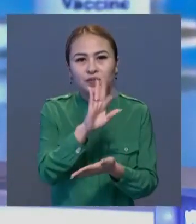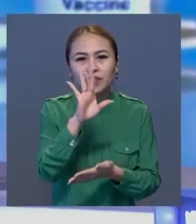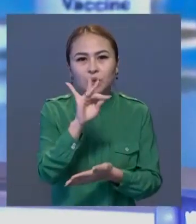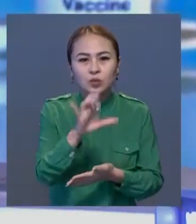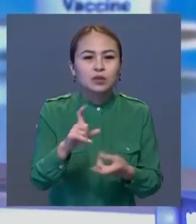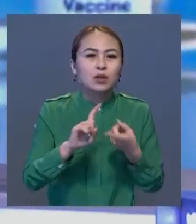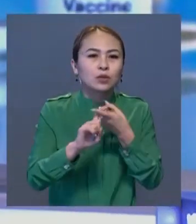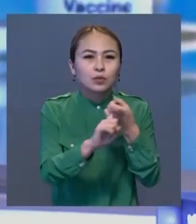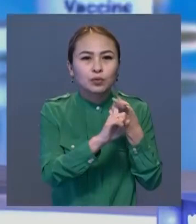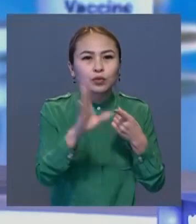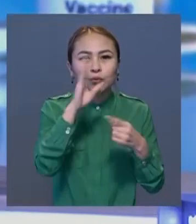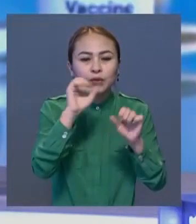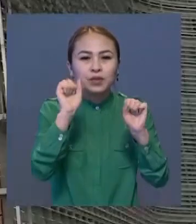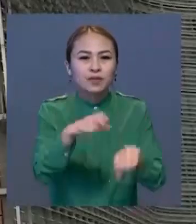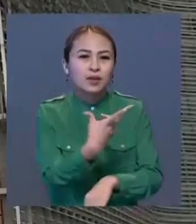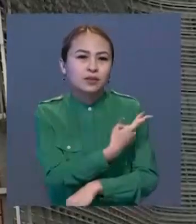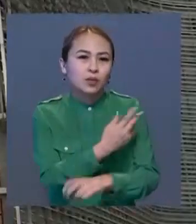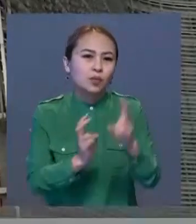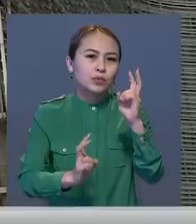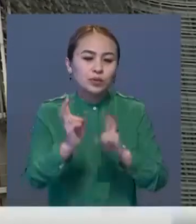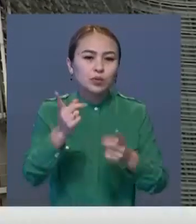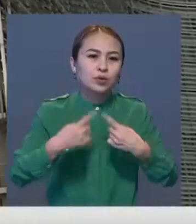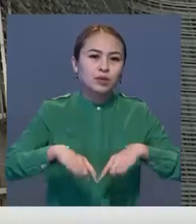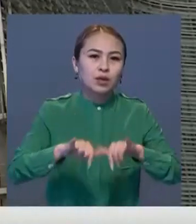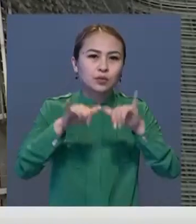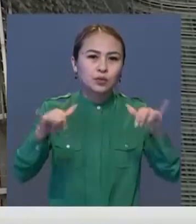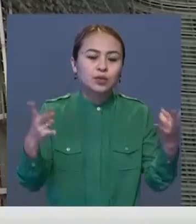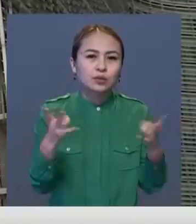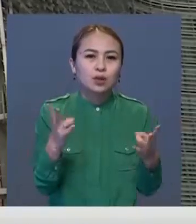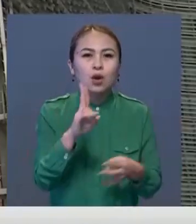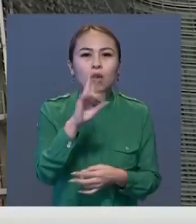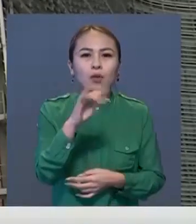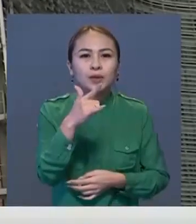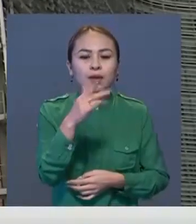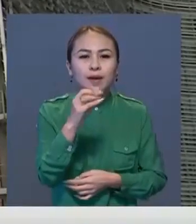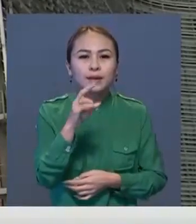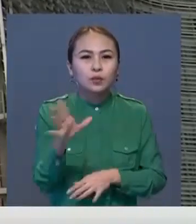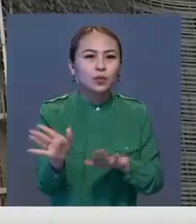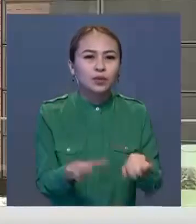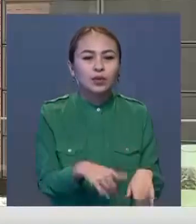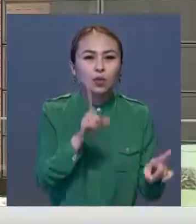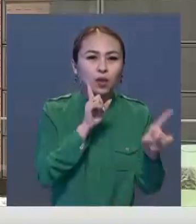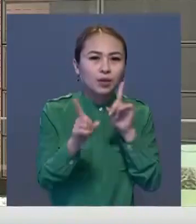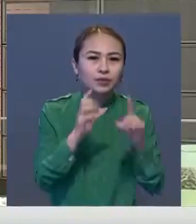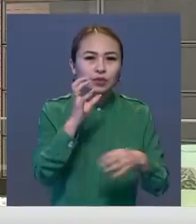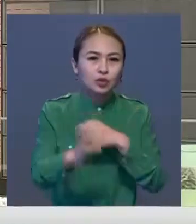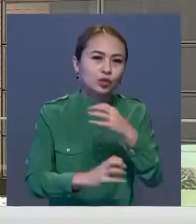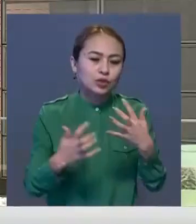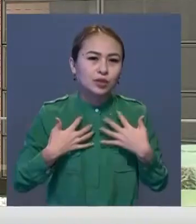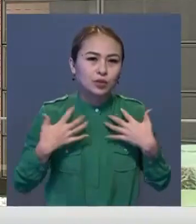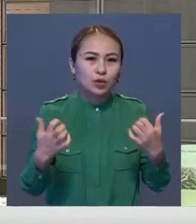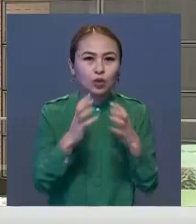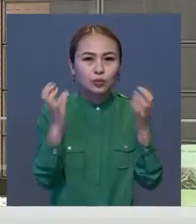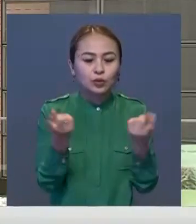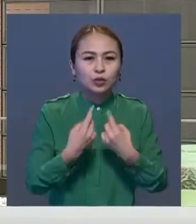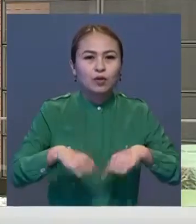үшін вирустың таралуына мүмкіндік бермей, вакцина өндірісінің көлемін арттыру керек дейді. Копенгагенде өткен онлайн брифингте Дүниежүзілік